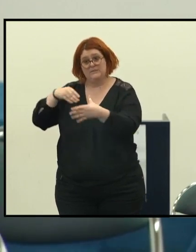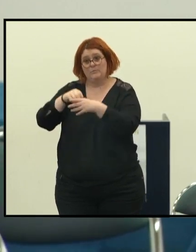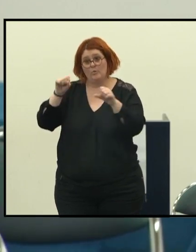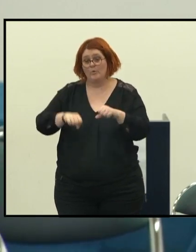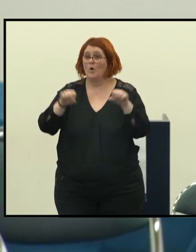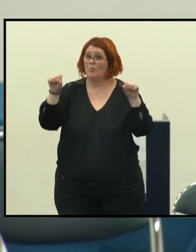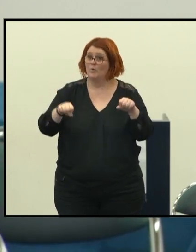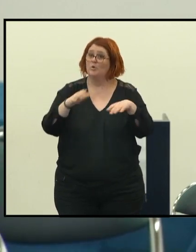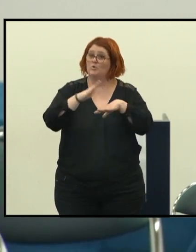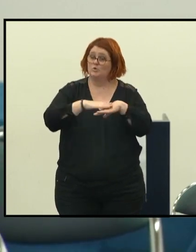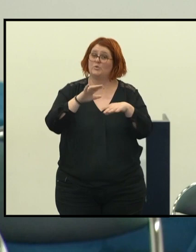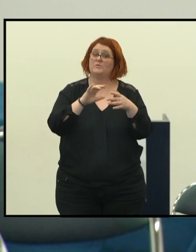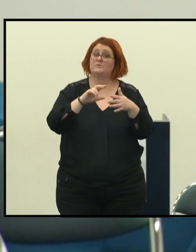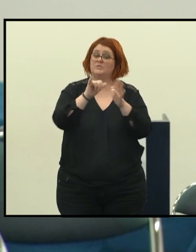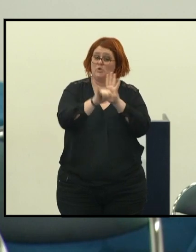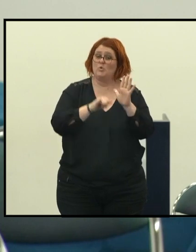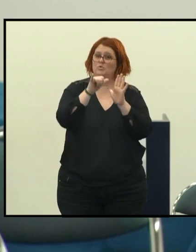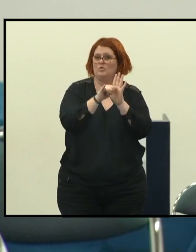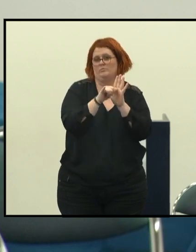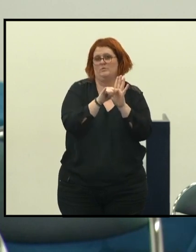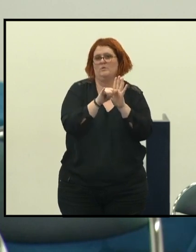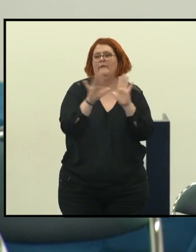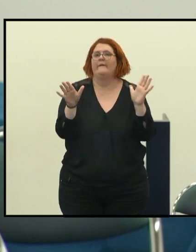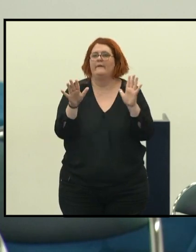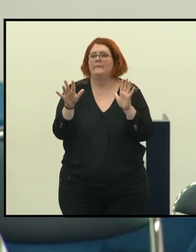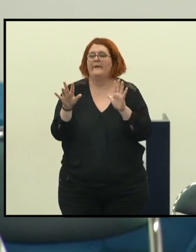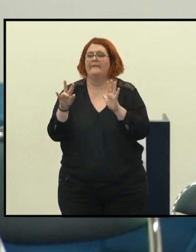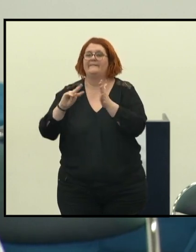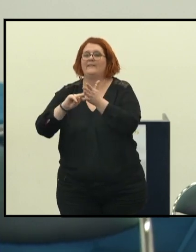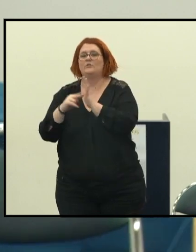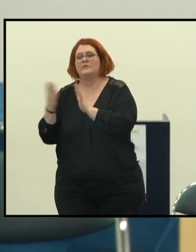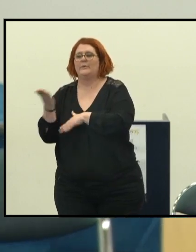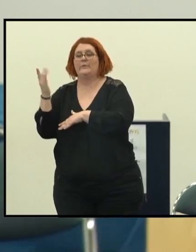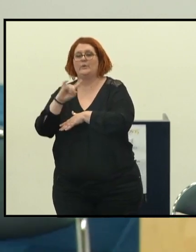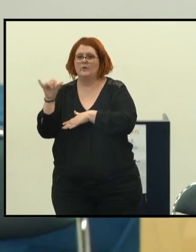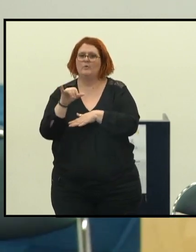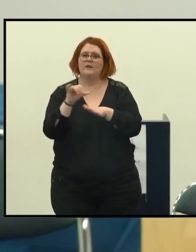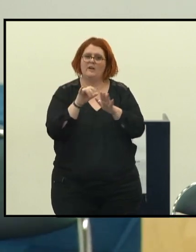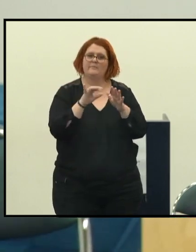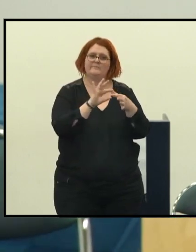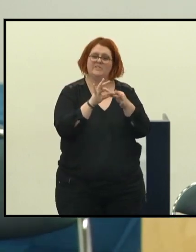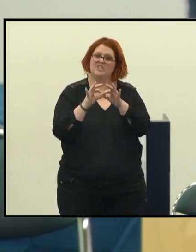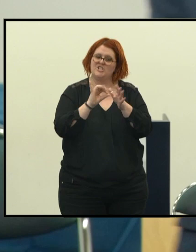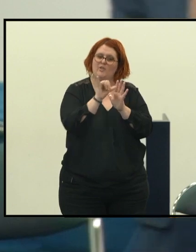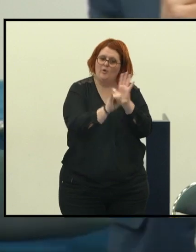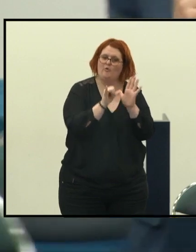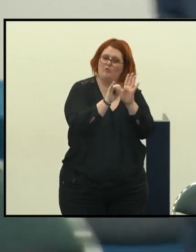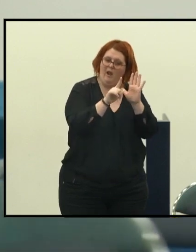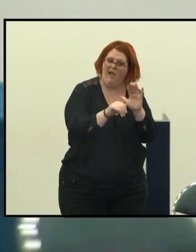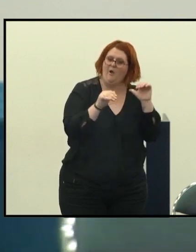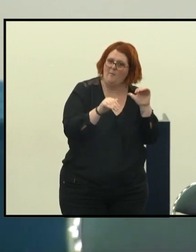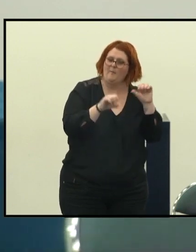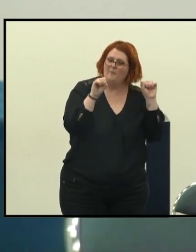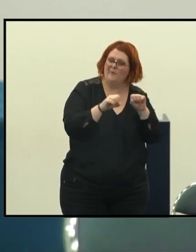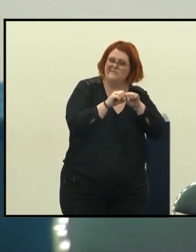pouvez retrouver sur notre chaîne YouTube, parce qu'on n'est pas si super équipé en site internet, mais on a une chaîne YouTube, vous pourrez retrouver sur notre chaîne